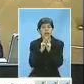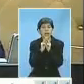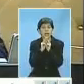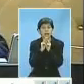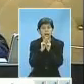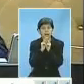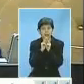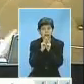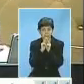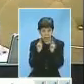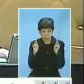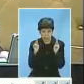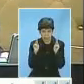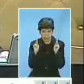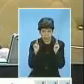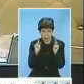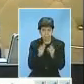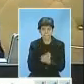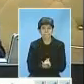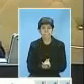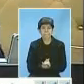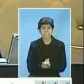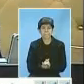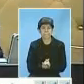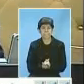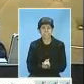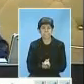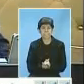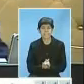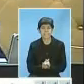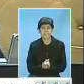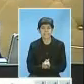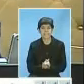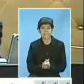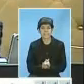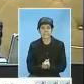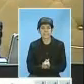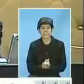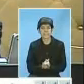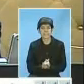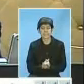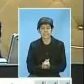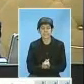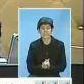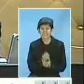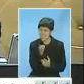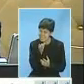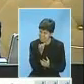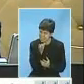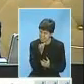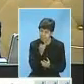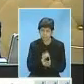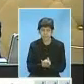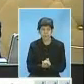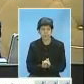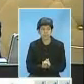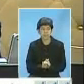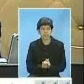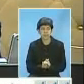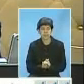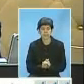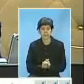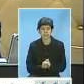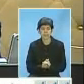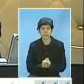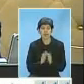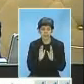ได้ตัดไปนะครับเดิมทีเนี่ย อีกนิดเดียวครับท่านประธานครับเดี๋ยวจะมาบอก ที่เดียวผม จะ ม า ให้นะ